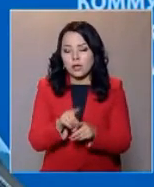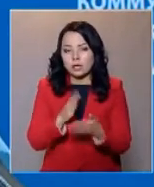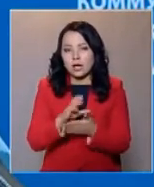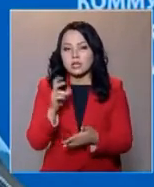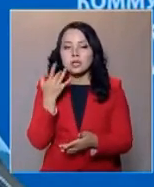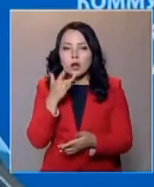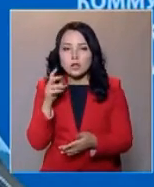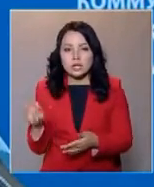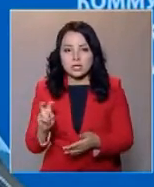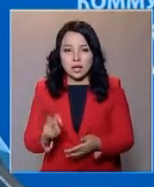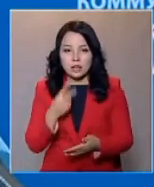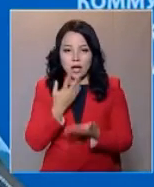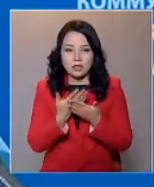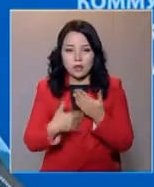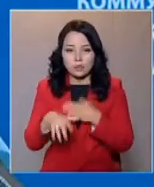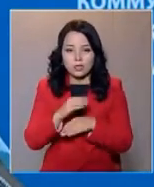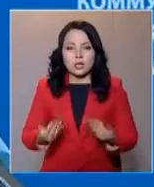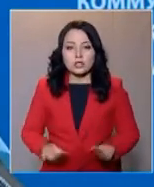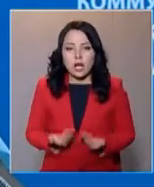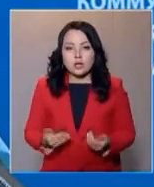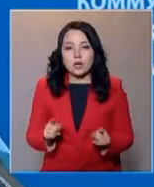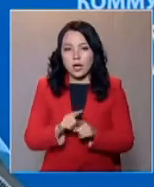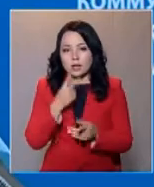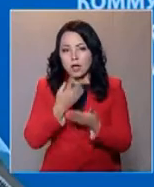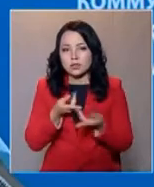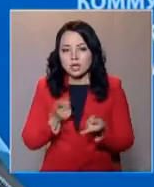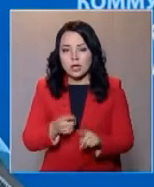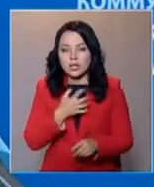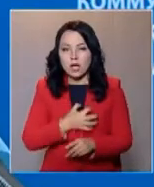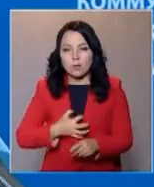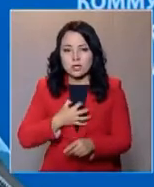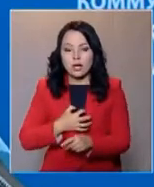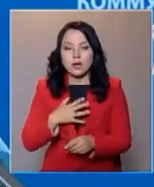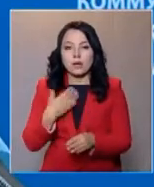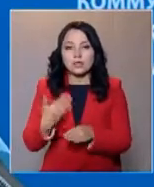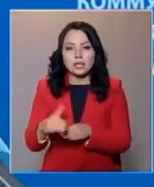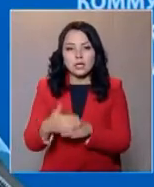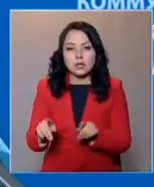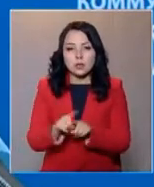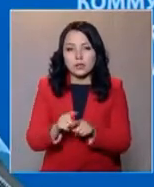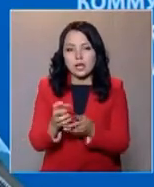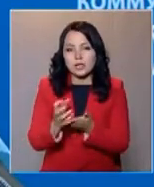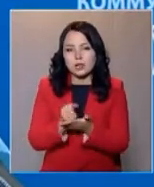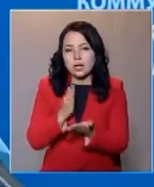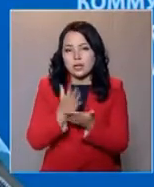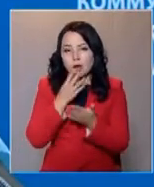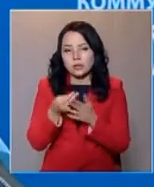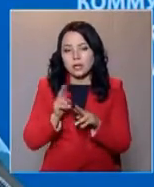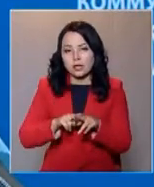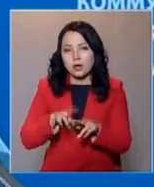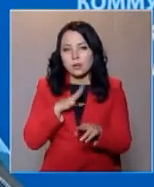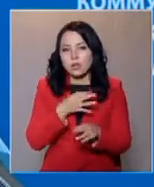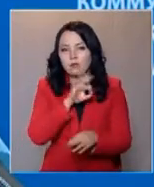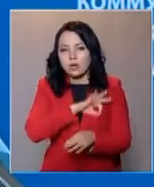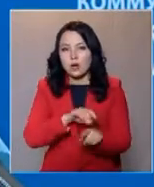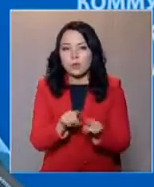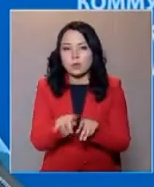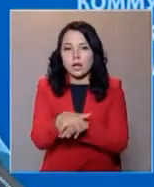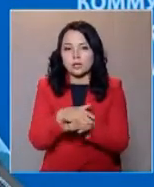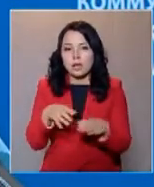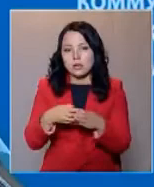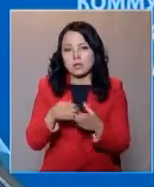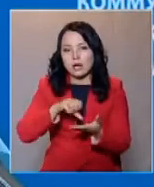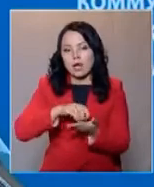являются действующими и жизнеспособными. И при наличии необходимости в кредитных ресурсах фонд рекомендует предпринимателям воспользоваться предполагаемыми